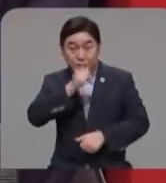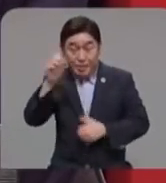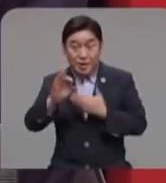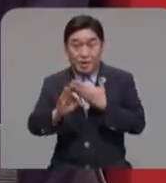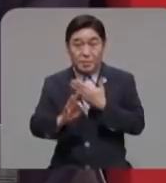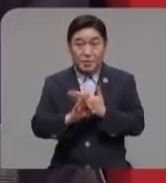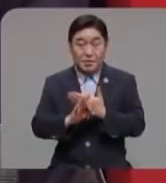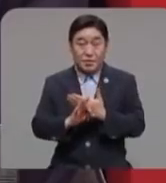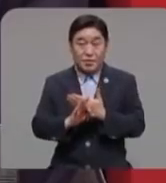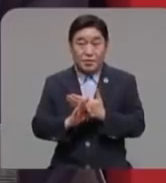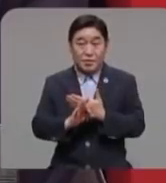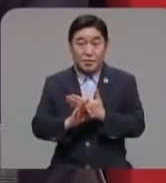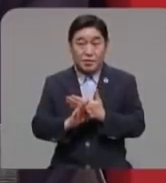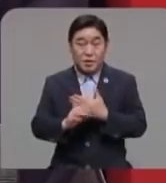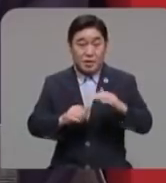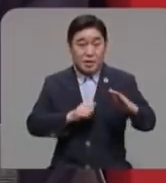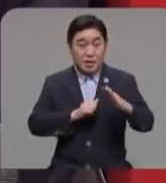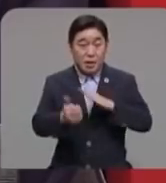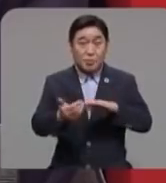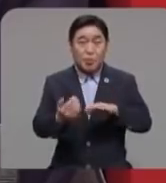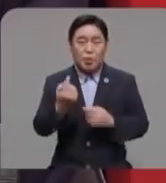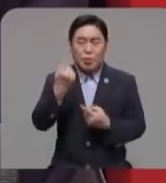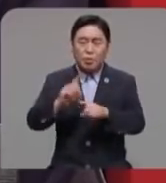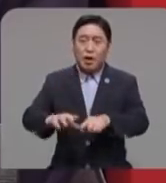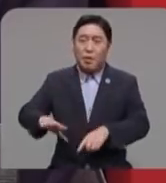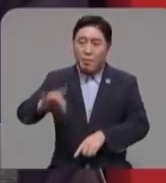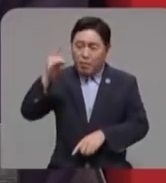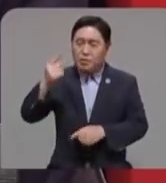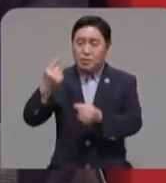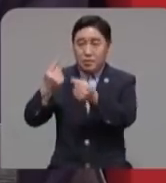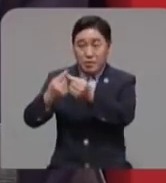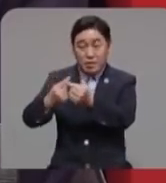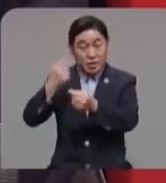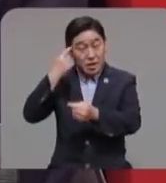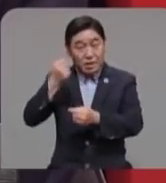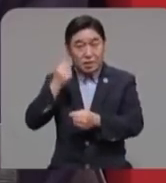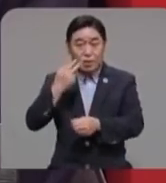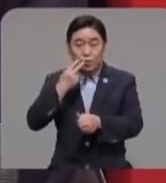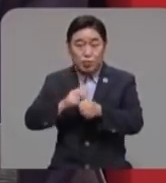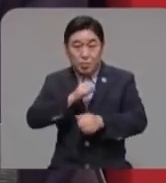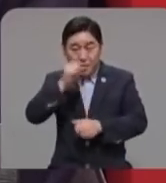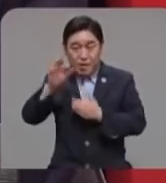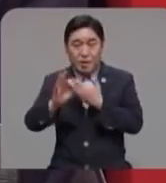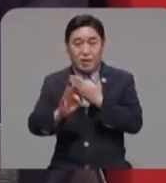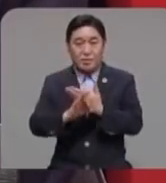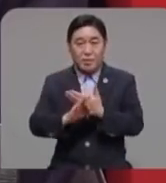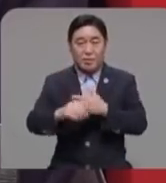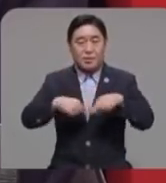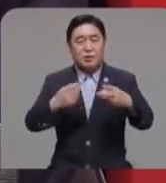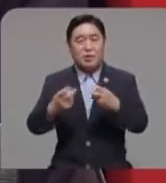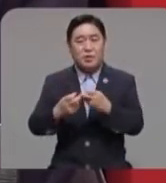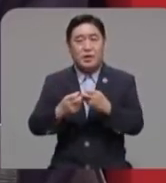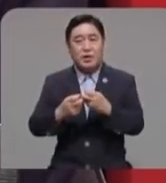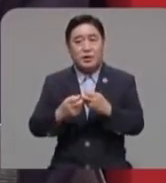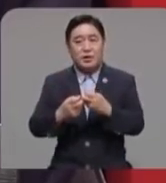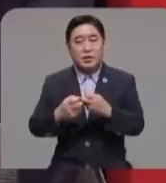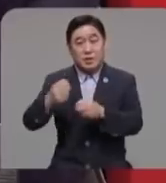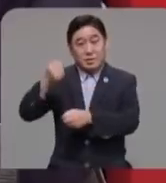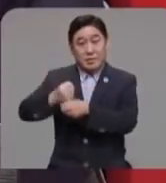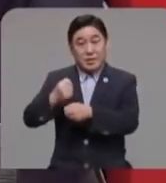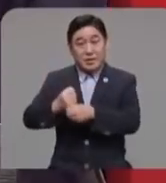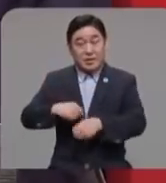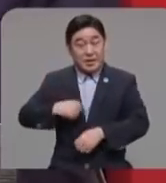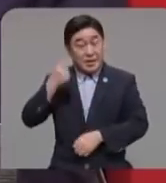되면 예. 대선 후보가 당대표보다 위에 우선하는 사람인데 대선 후보가 되면 자기가 그 정책 책임을 다 꾸려가지고